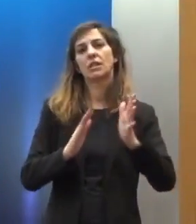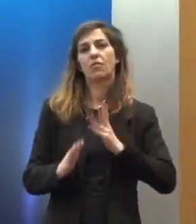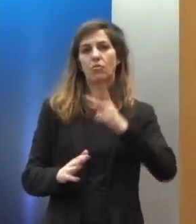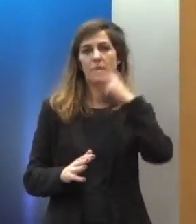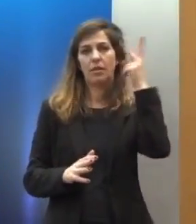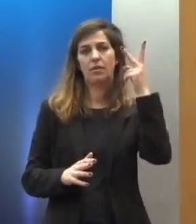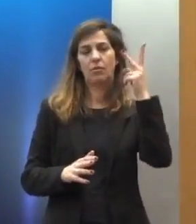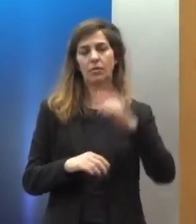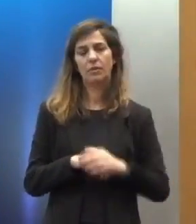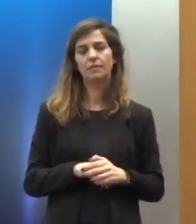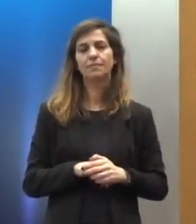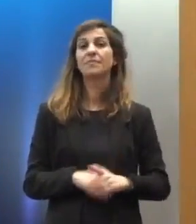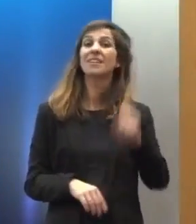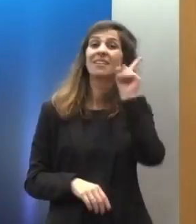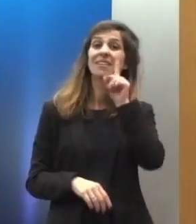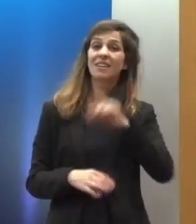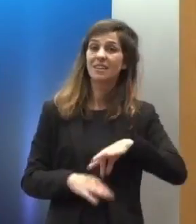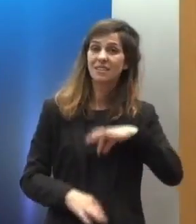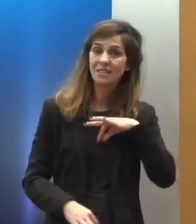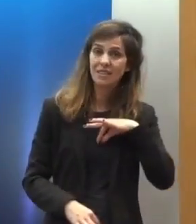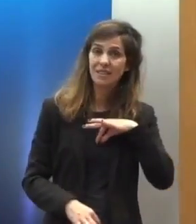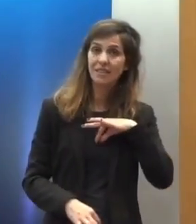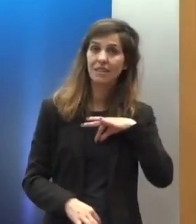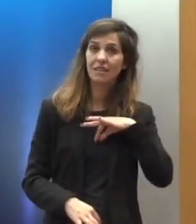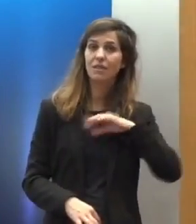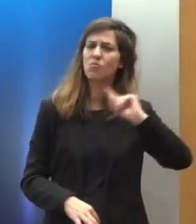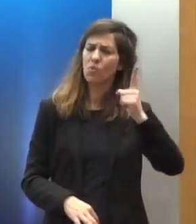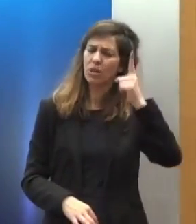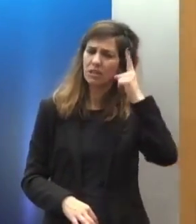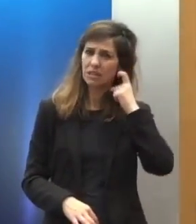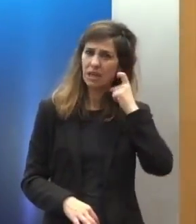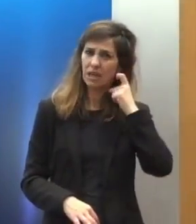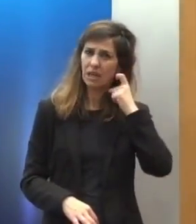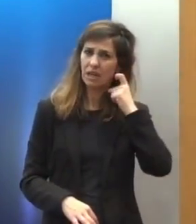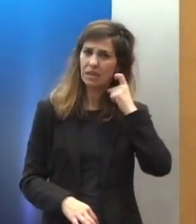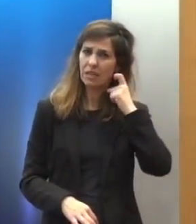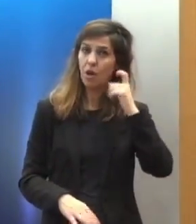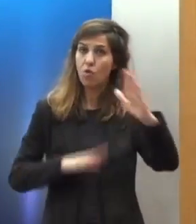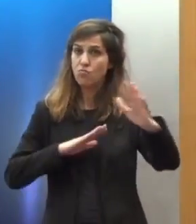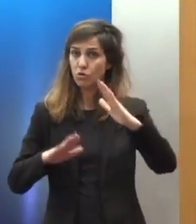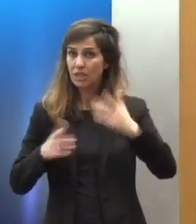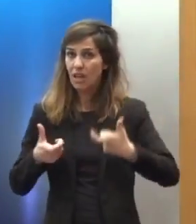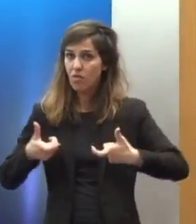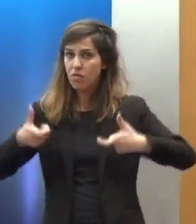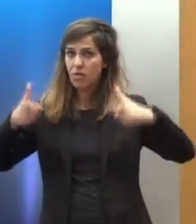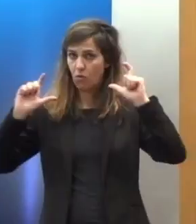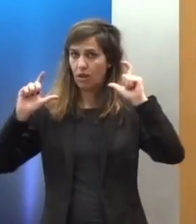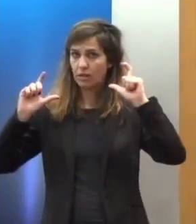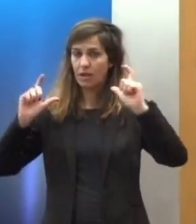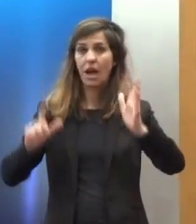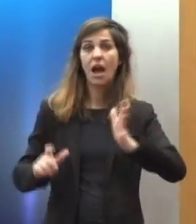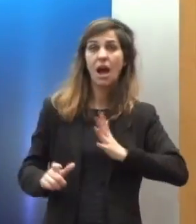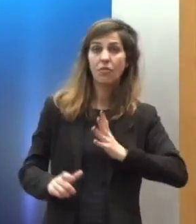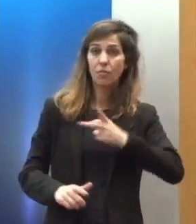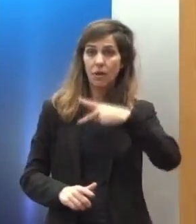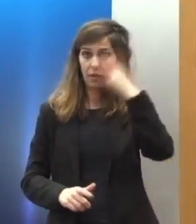δικαιωμάτων. Κυρίες και κύριοι, όπως γνωρίζετε, η προστασία και η προώθηση της δημοκρατίας, των ανθρωπίνων δικαιωμάτων και